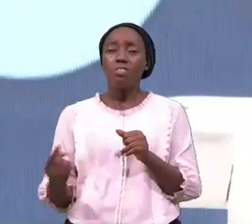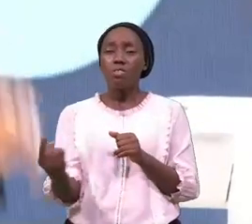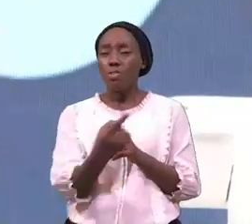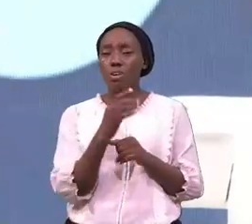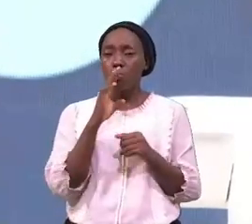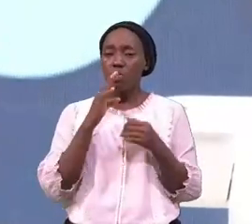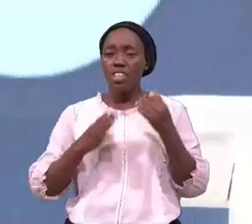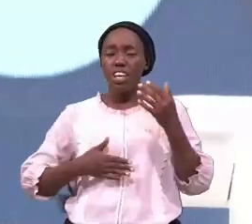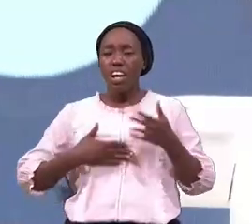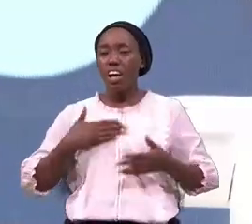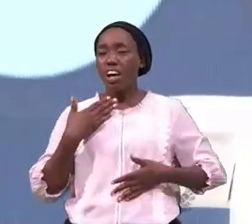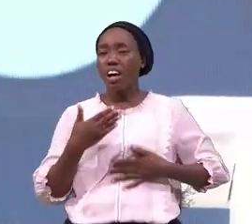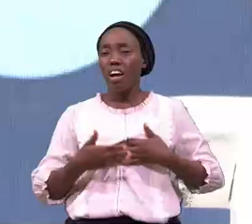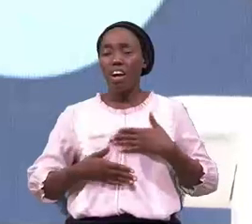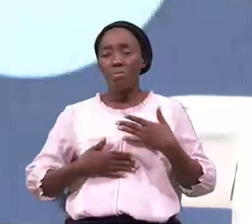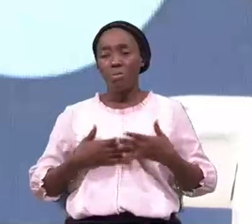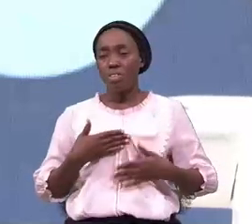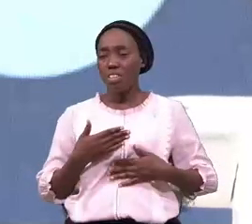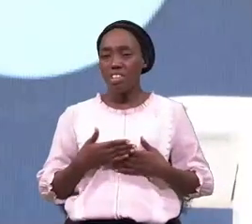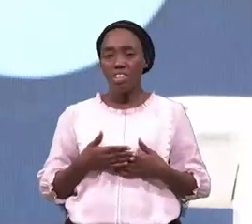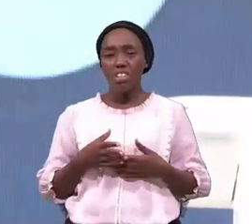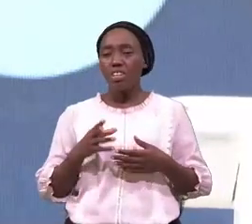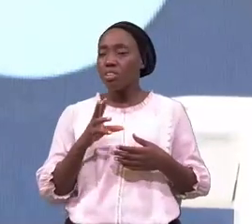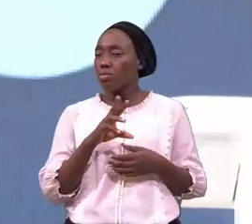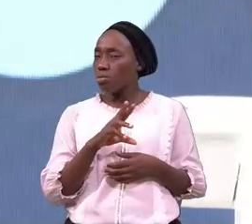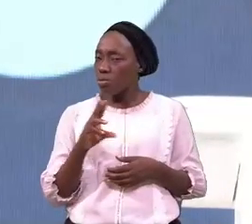Et quelqu'un vient, mais tout le monde, réjouissez-vous.